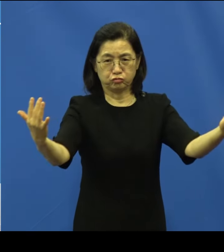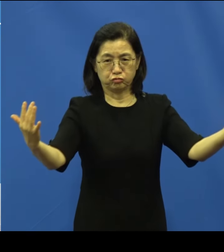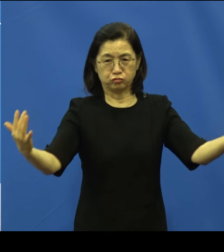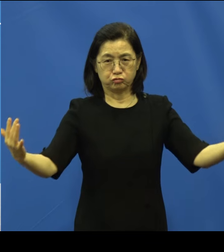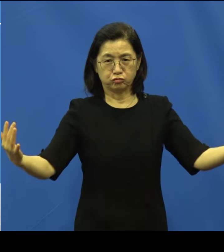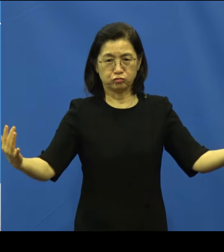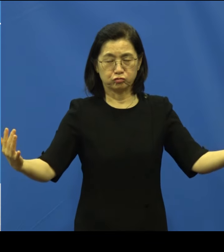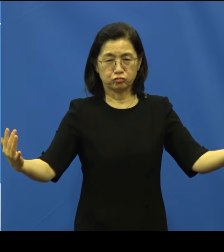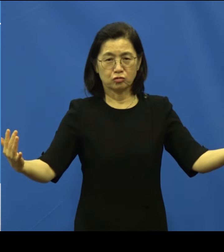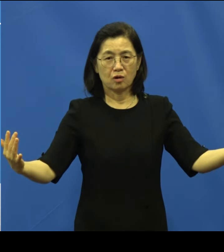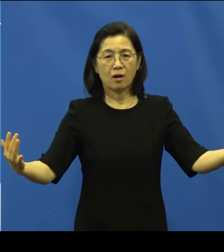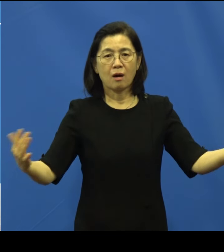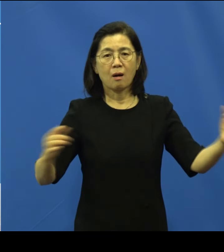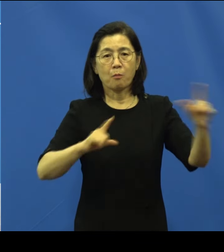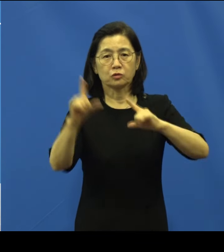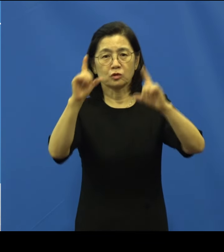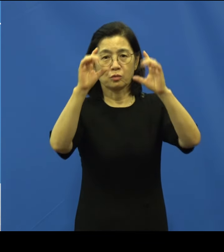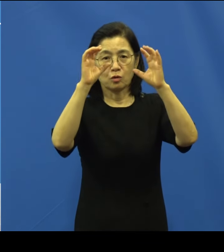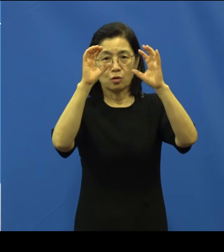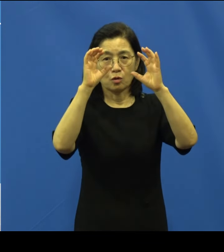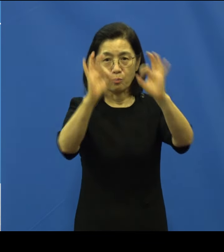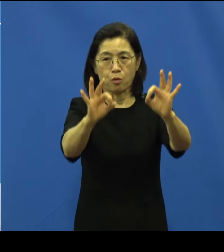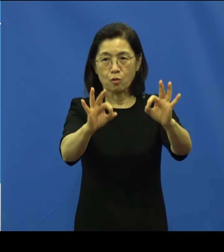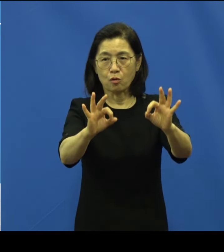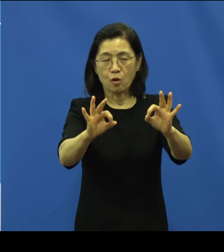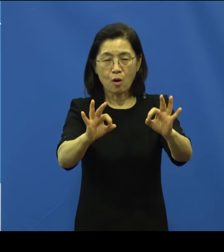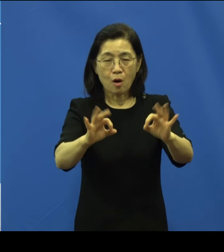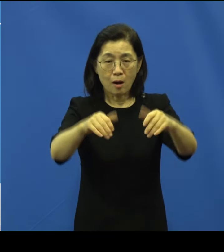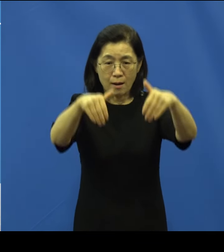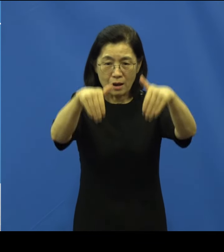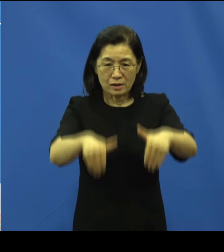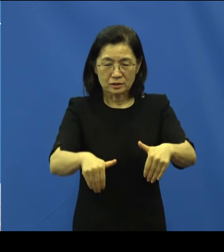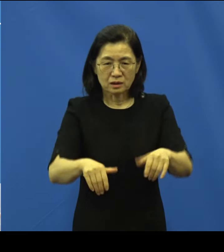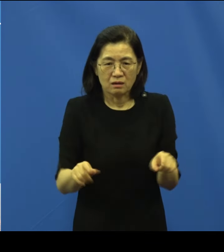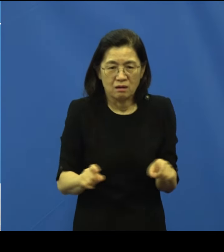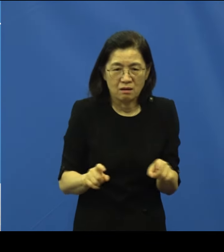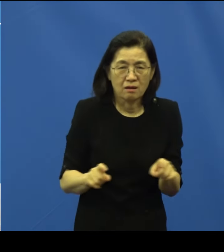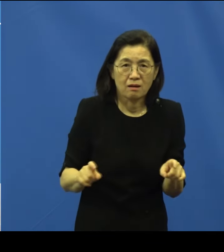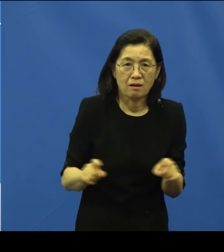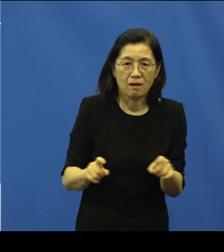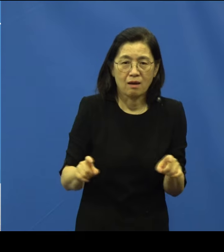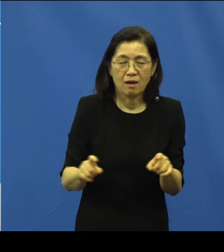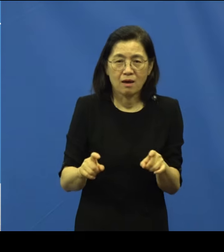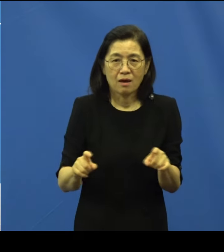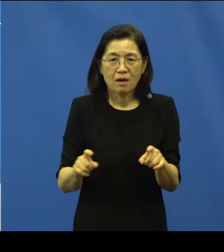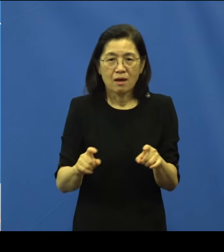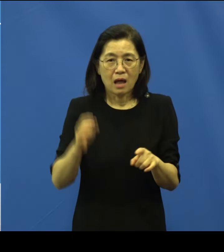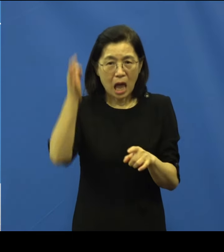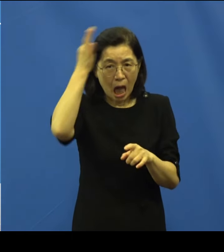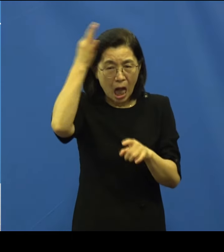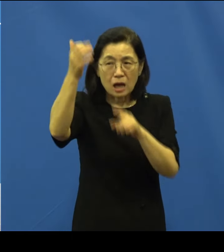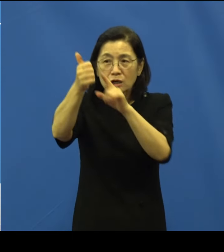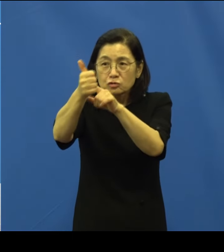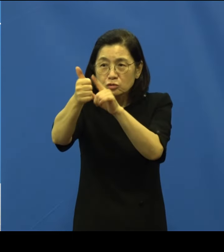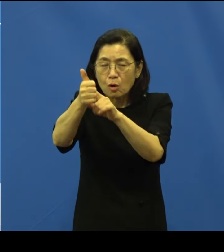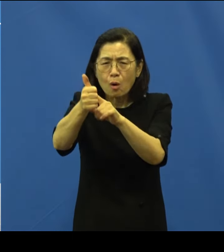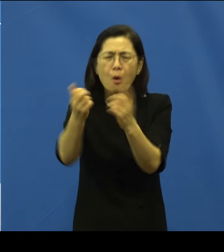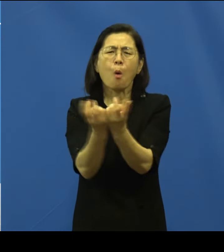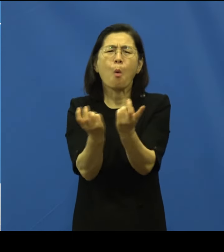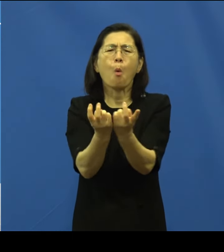병거가 성읍을 에워쌌는지라. 그의 사환이 엘리사에게 말하되 아, 내 주여, 우리가